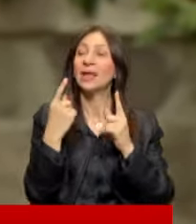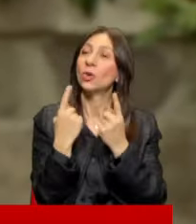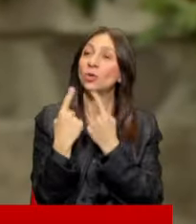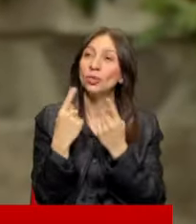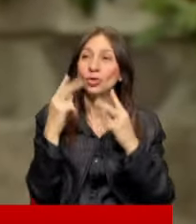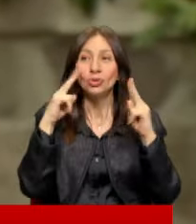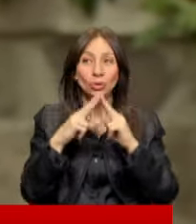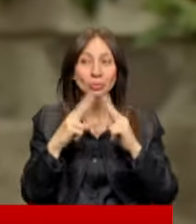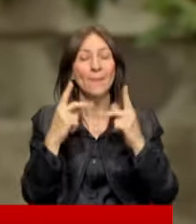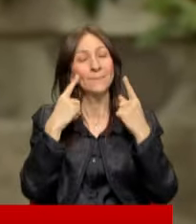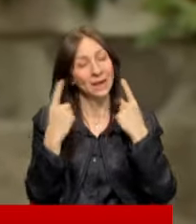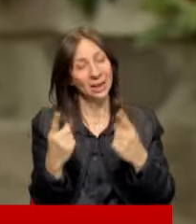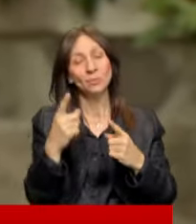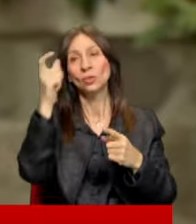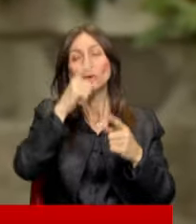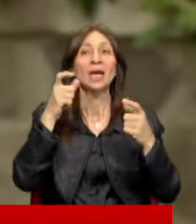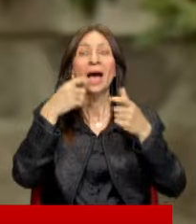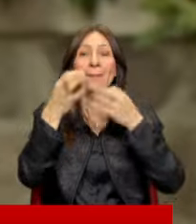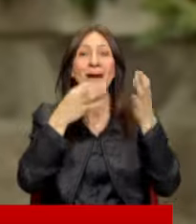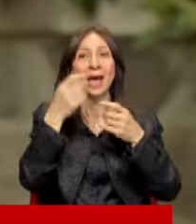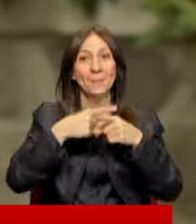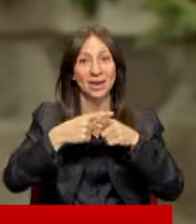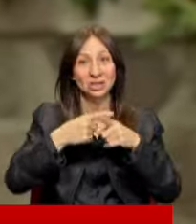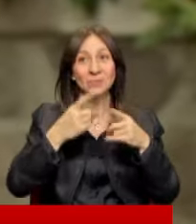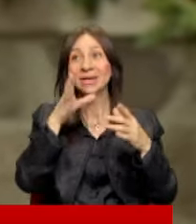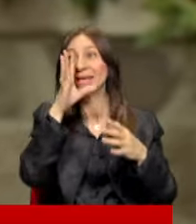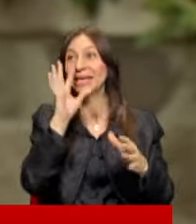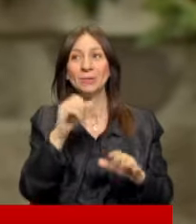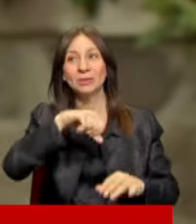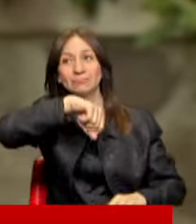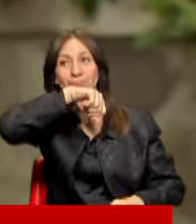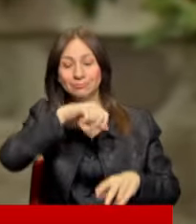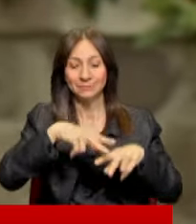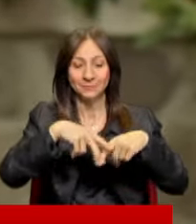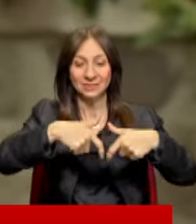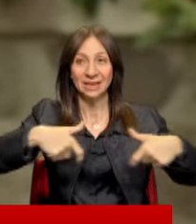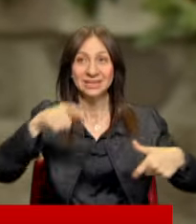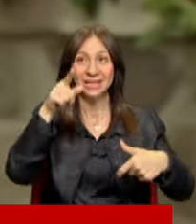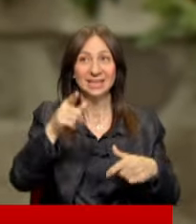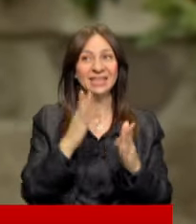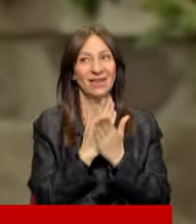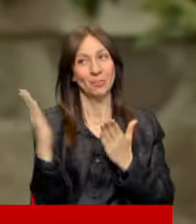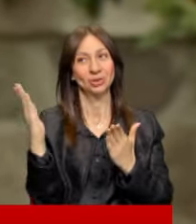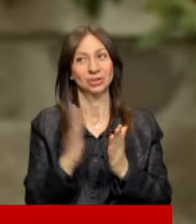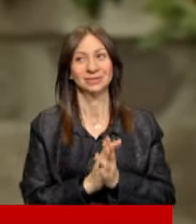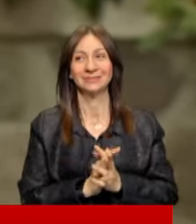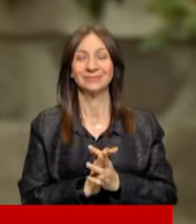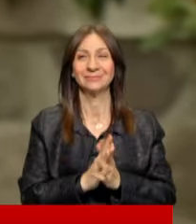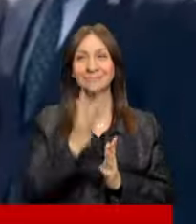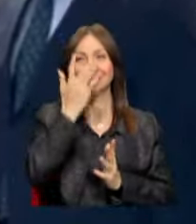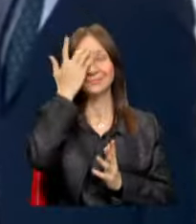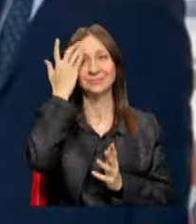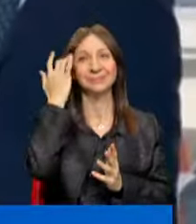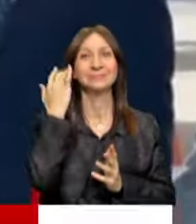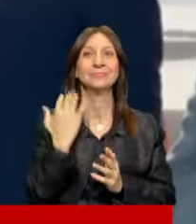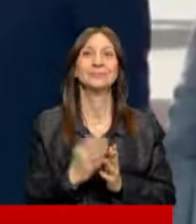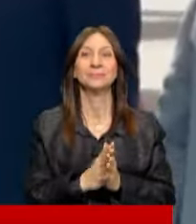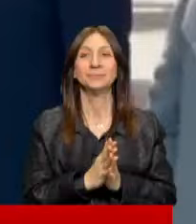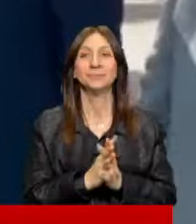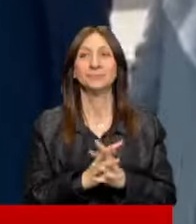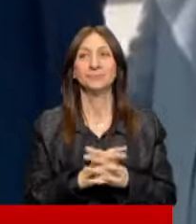bakalım. Memleketten de haberler paylaşalım. Kimin eseri başlığı altında devam edeceğiz.